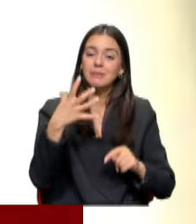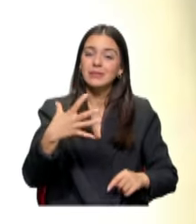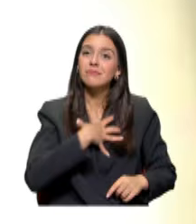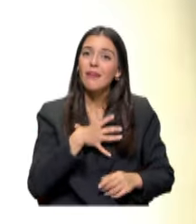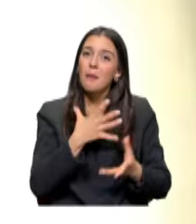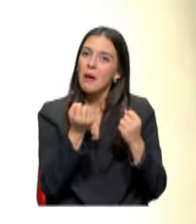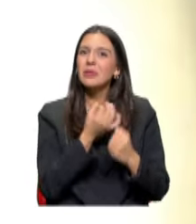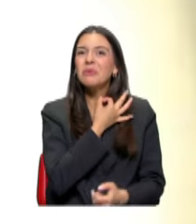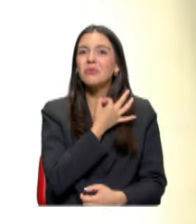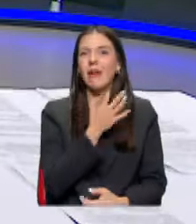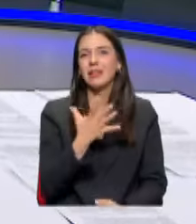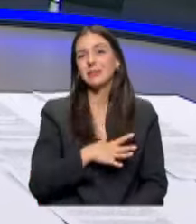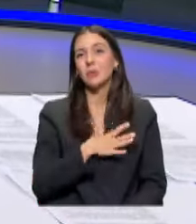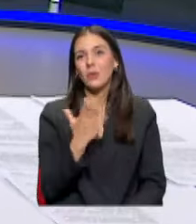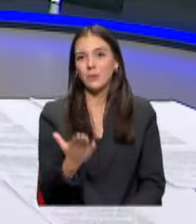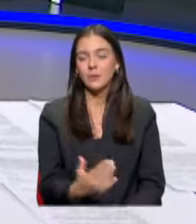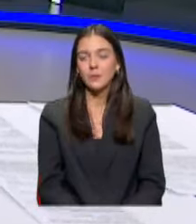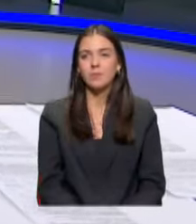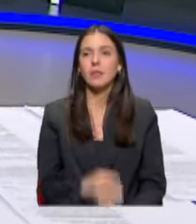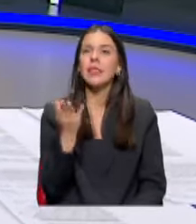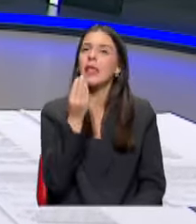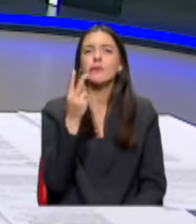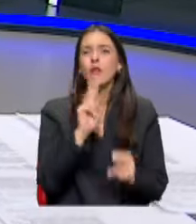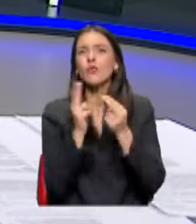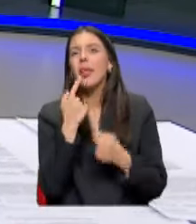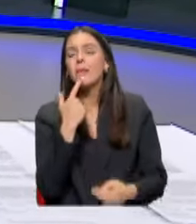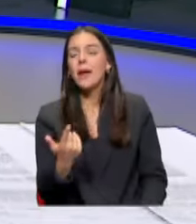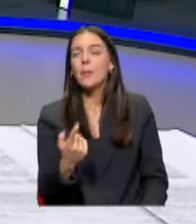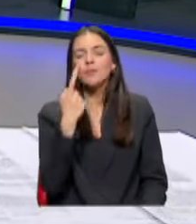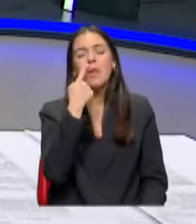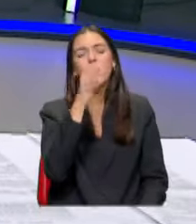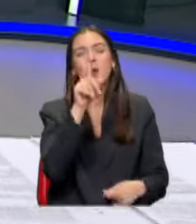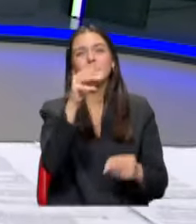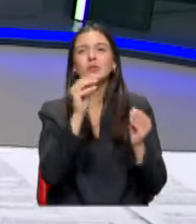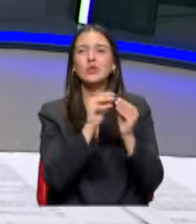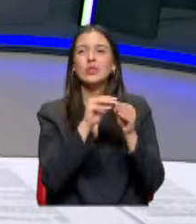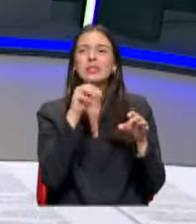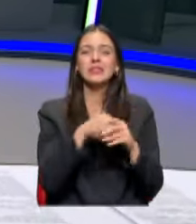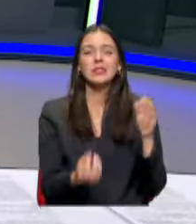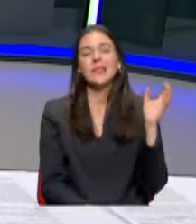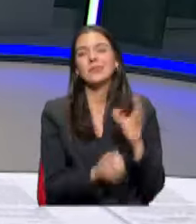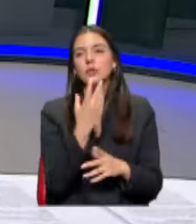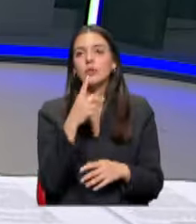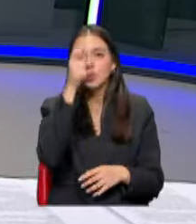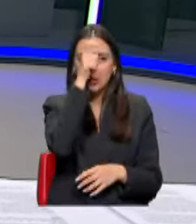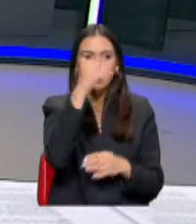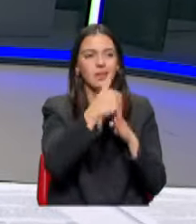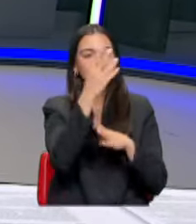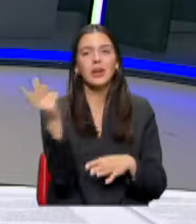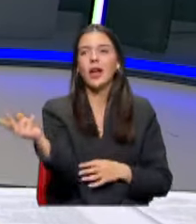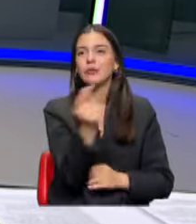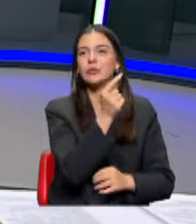çıkmasını istiyorum. Ne güzel dünya değil mi? Bakın böyle bir suçun içinden çıkıyorsunuz, yurt dışına